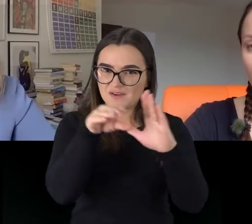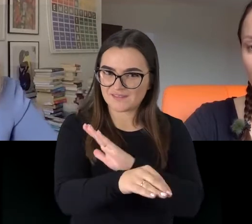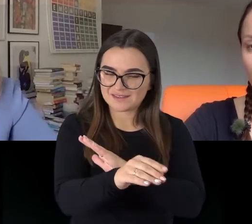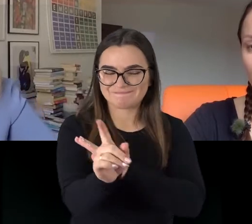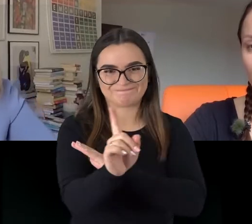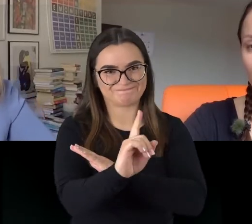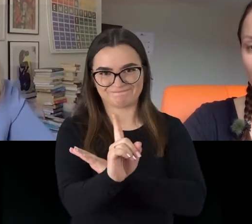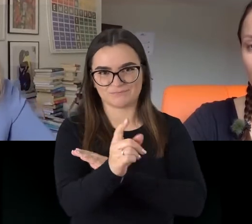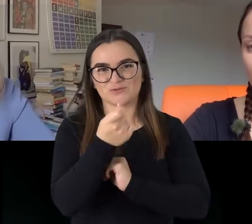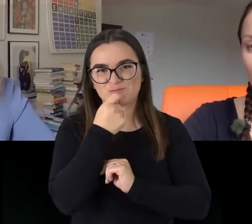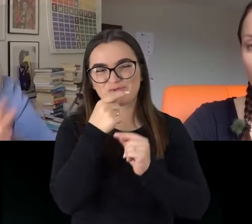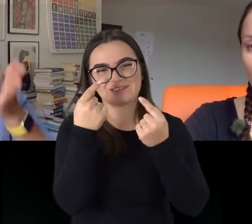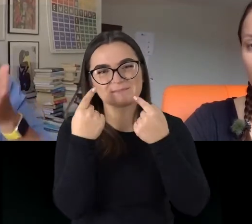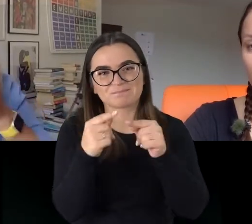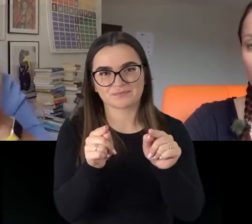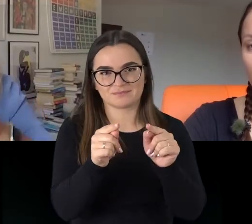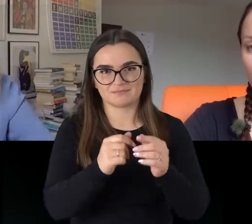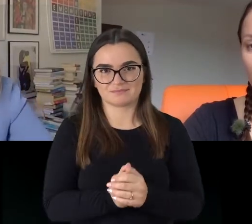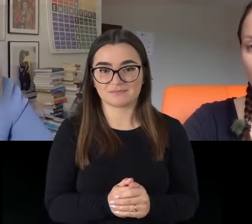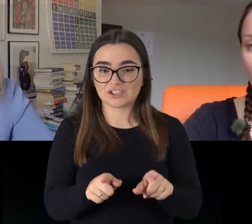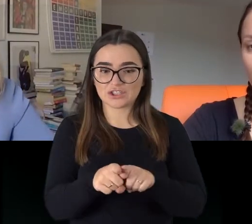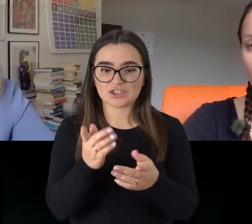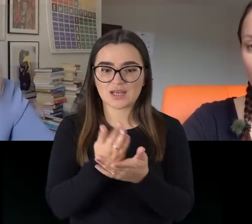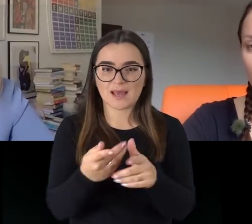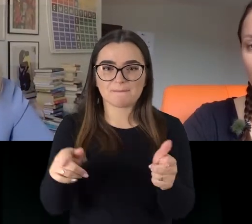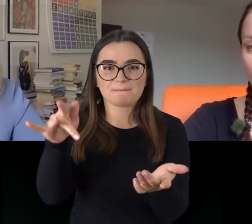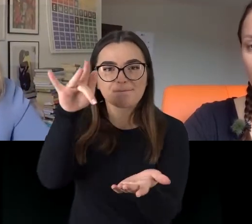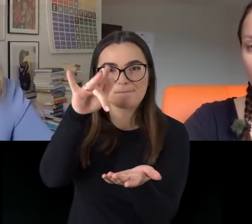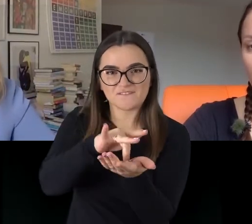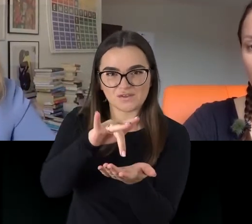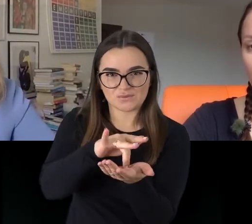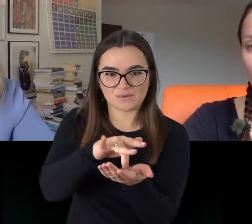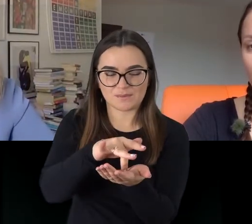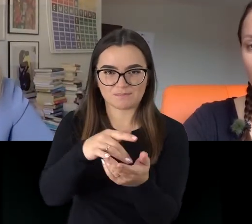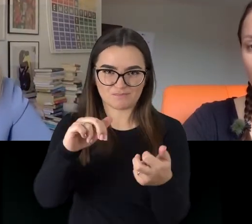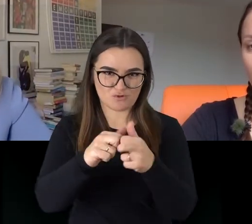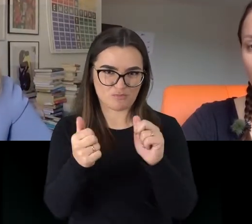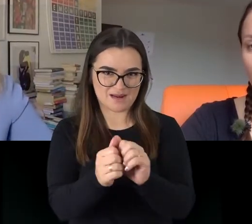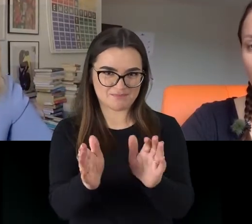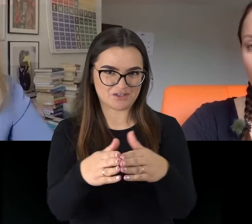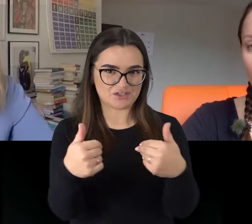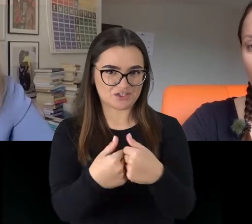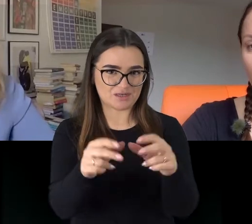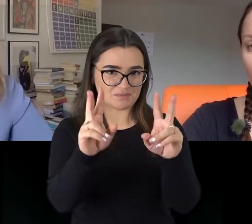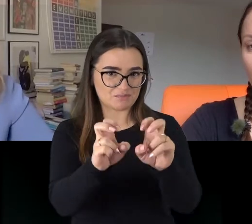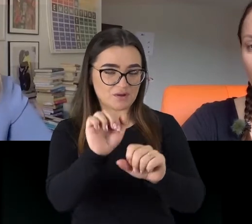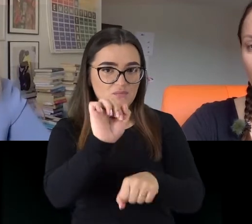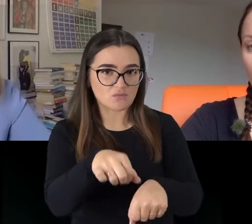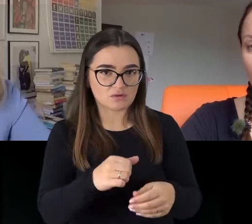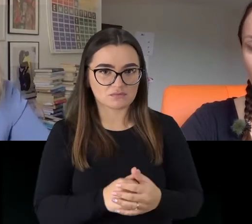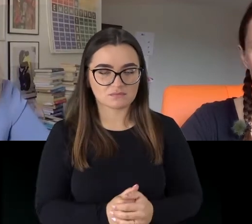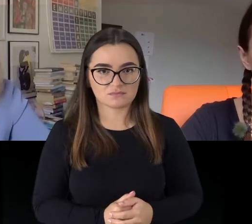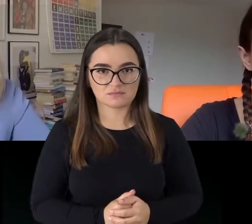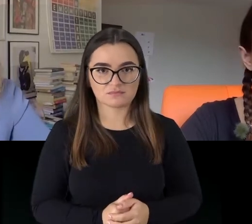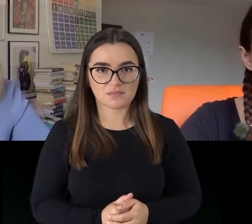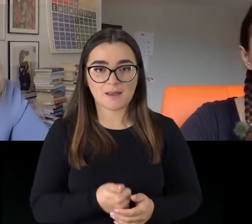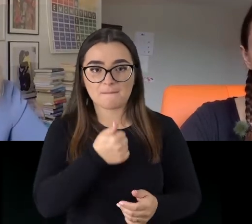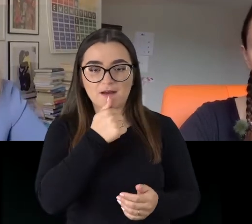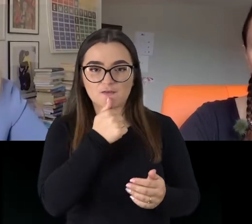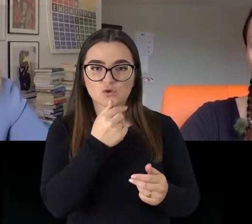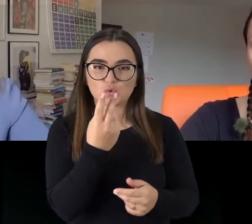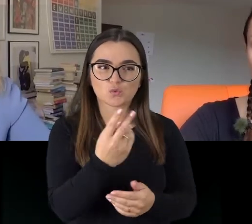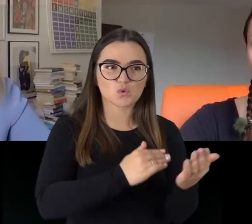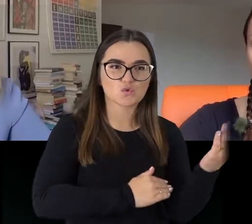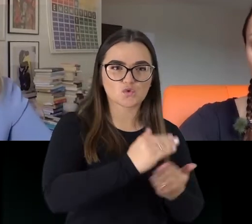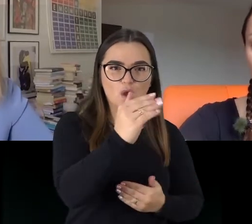Ne? Tai mes tada turim tą tarpinį variantą, vadinam jį probleminė šeima. Gali būti, kad žmonės, du suaugę,